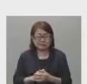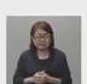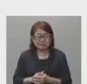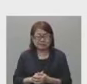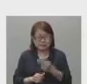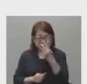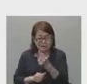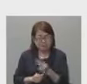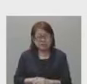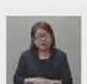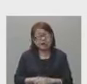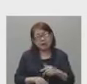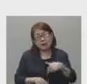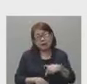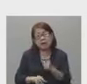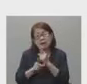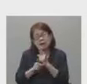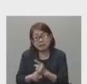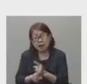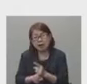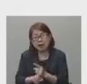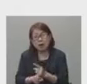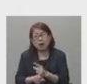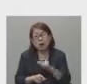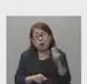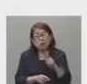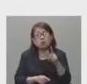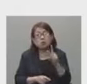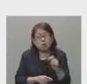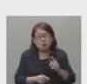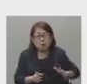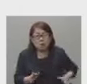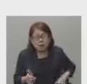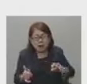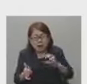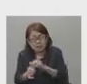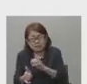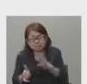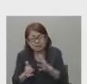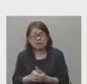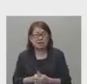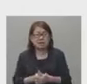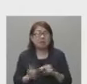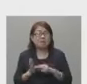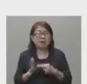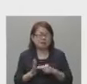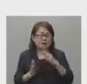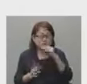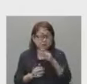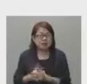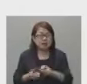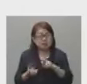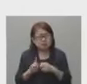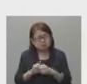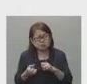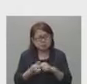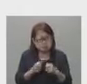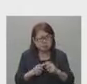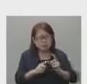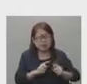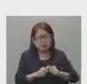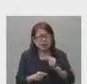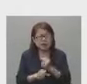ดินตามลุงตู่หมาไม่กัดมาโพสต์ปัญหาของประเทศมีมากมายหลายด้านใช่เป็นหน้าที่ของรัฐบาลแ